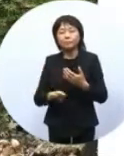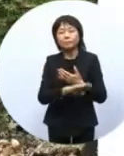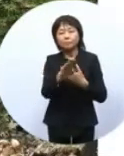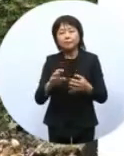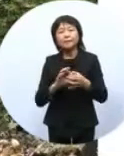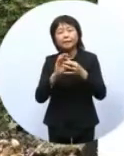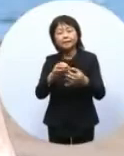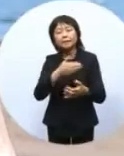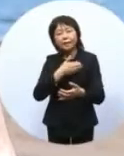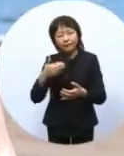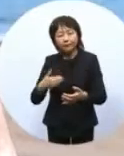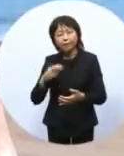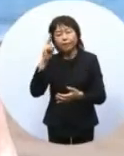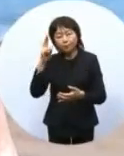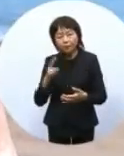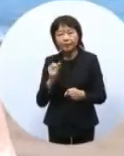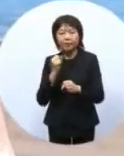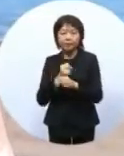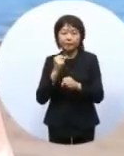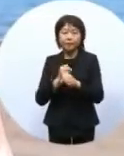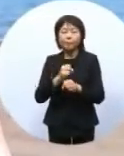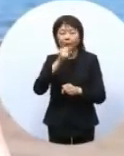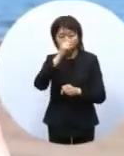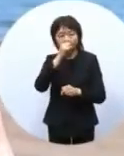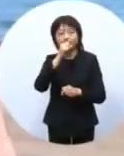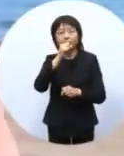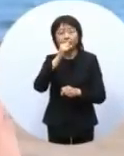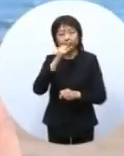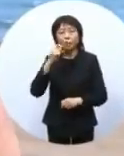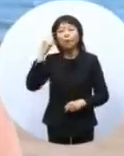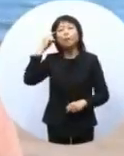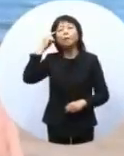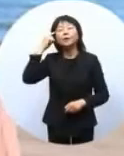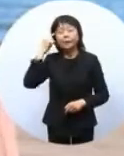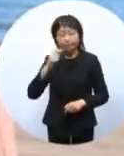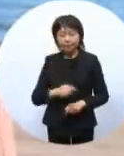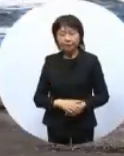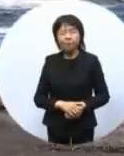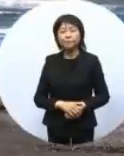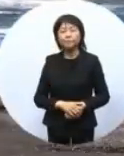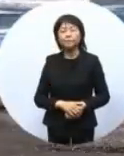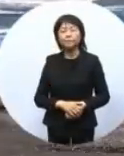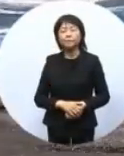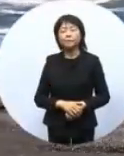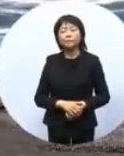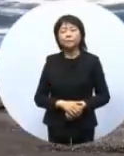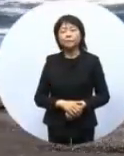られるようなものになったらいいかなっていうふうにすごく思ってます。